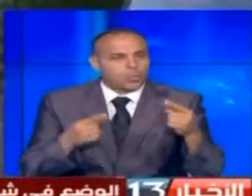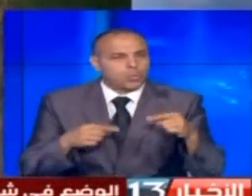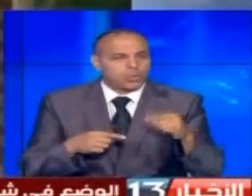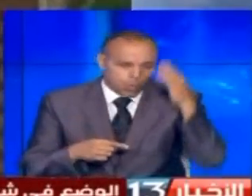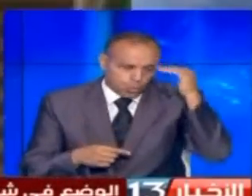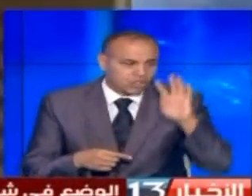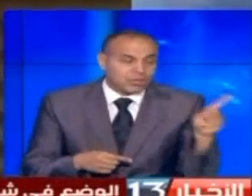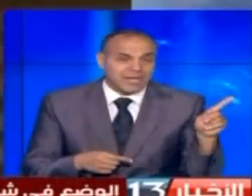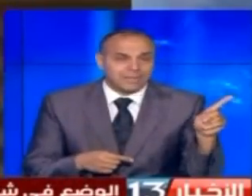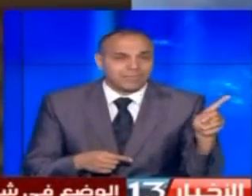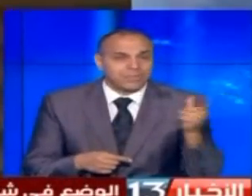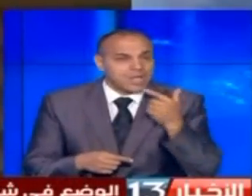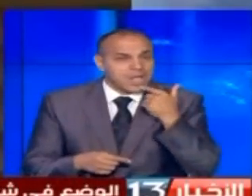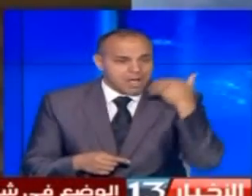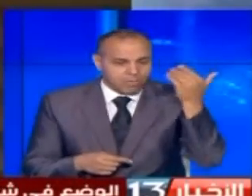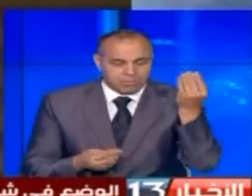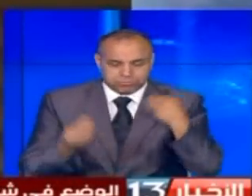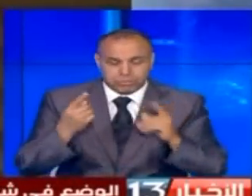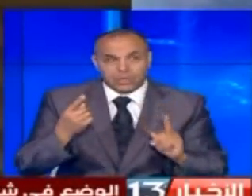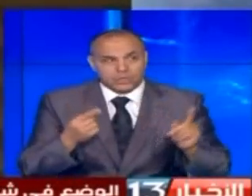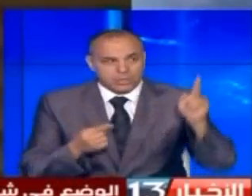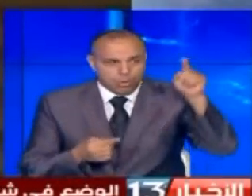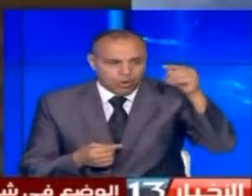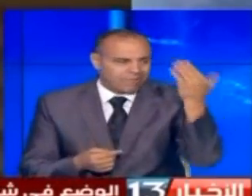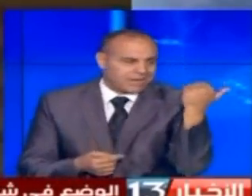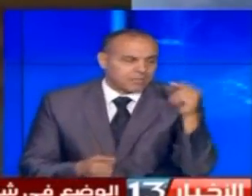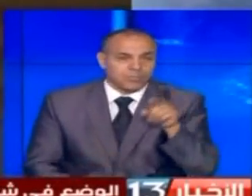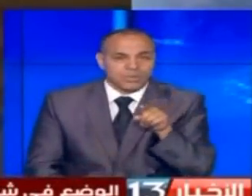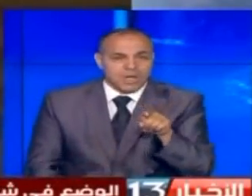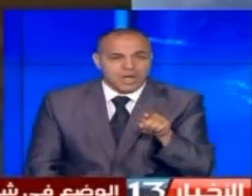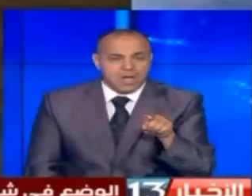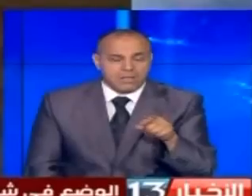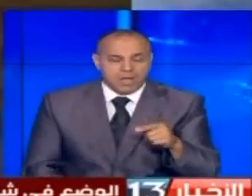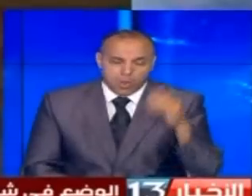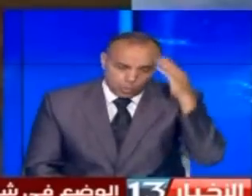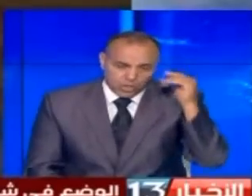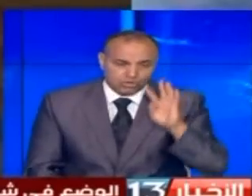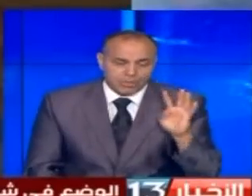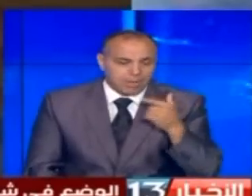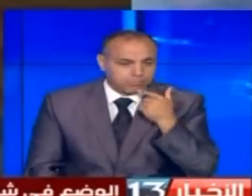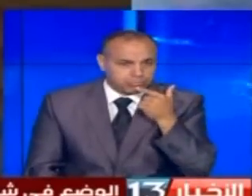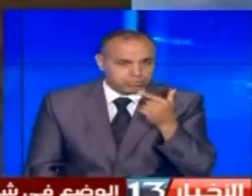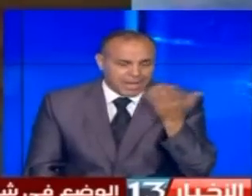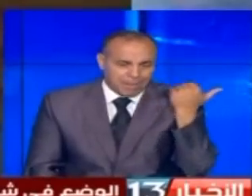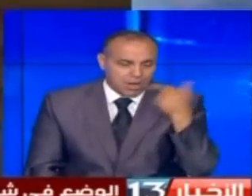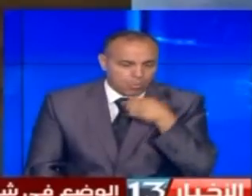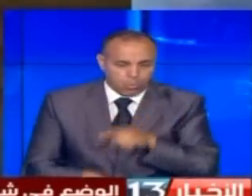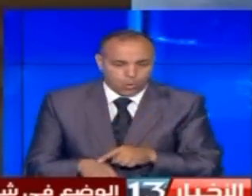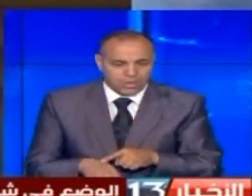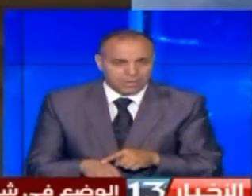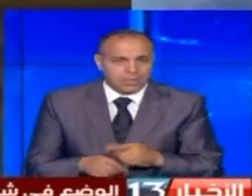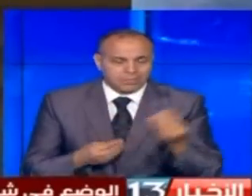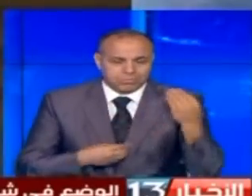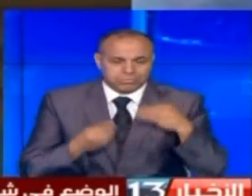بشأن كوريا الشمالية بعد تجربتها الصاروخية الأخيرة. وكانت كوريا الشمالية أفادت في وقت سابق أنها